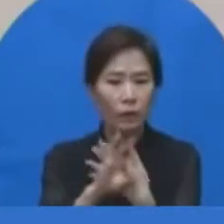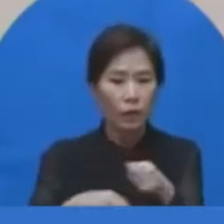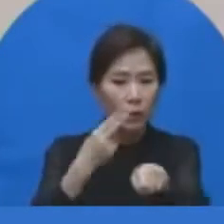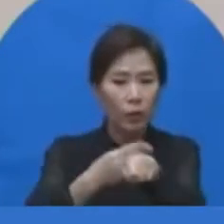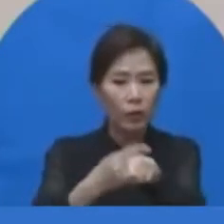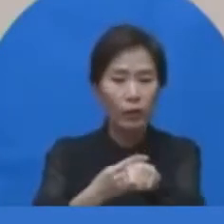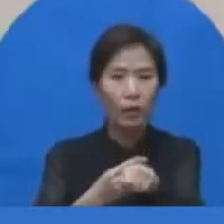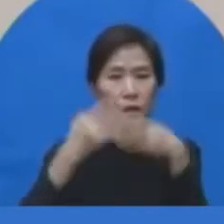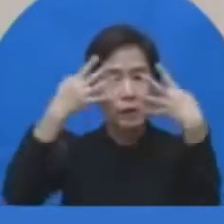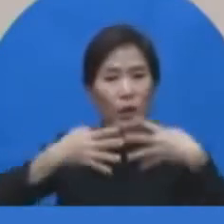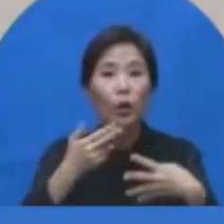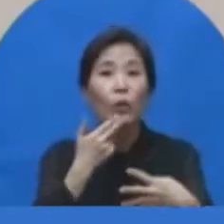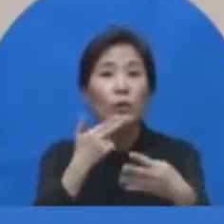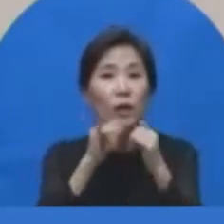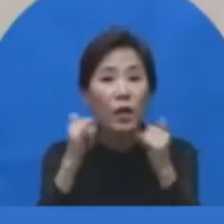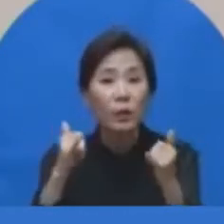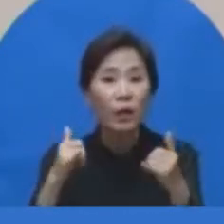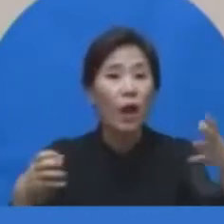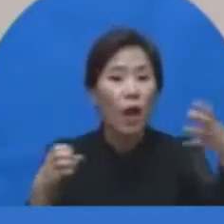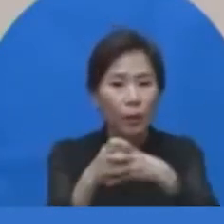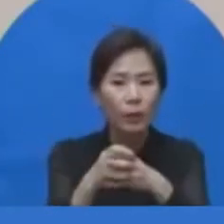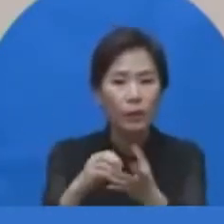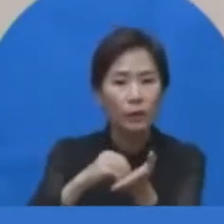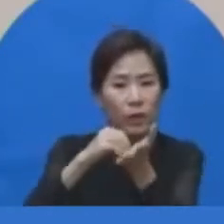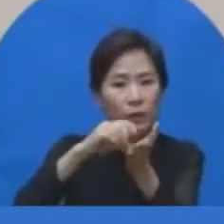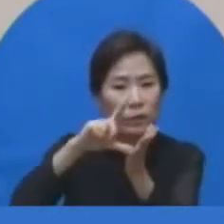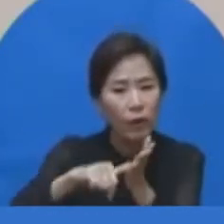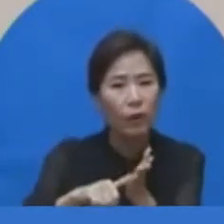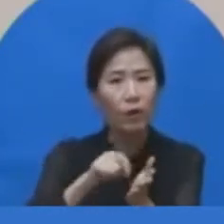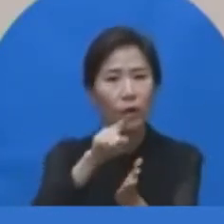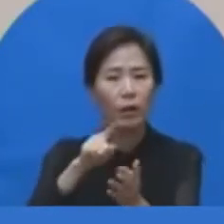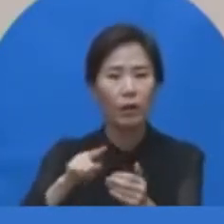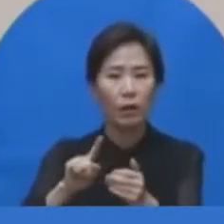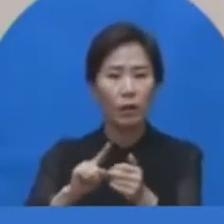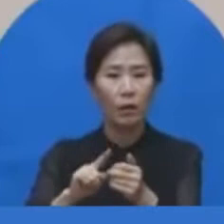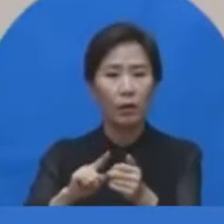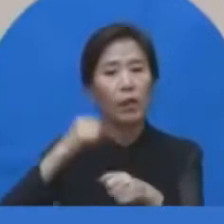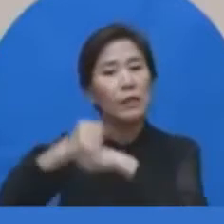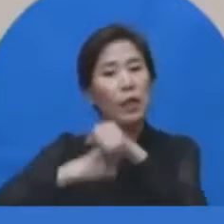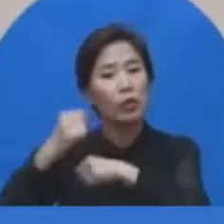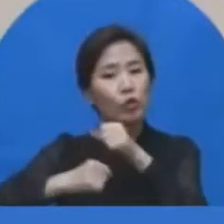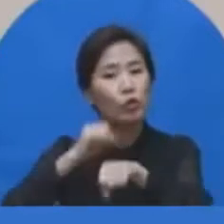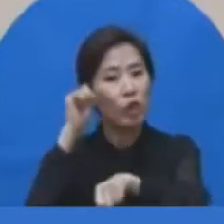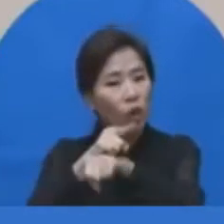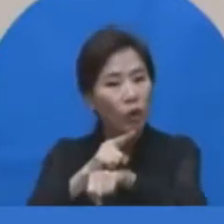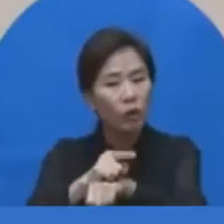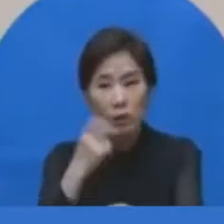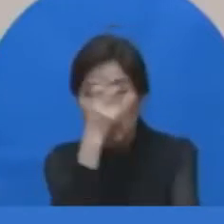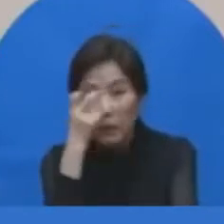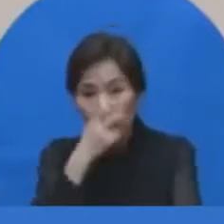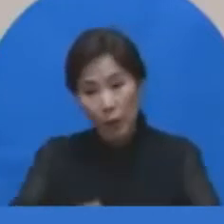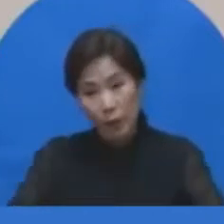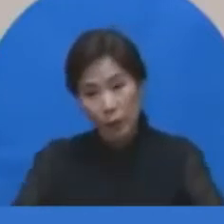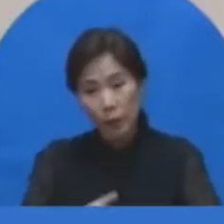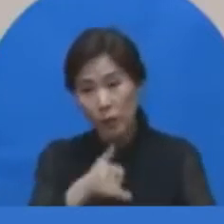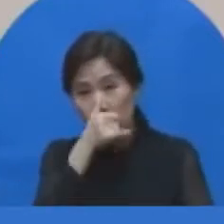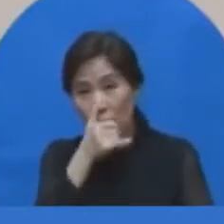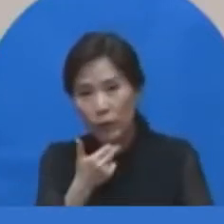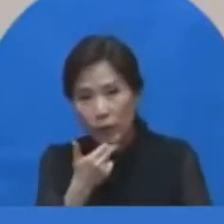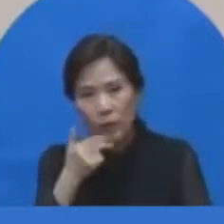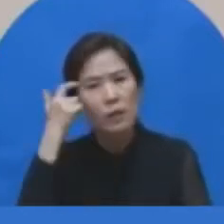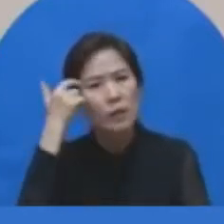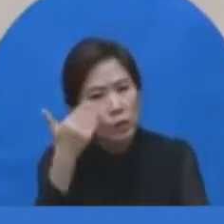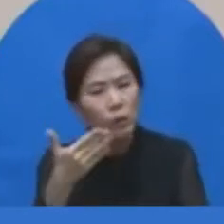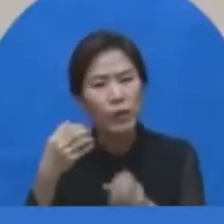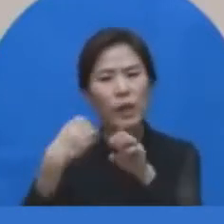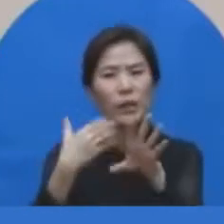경우에도 노동조합법 제2조 제4호 라모과 관련해서 별도의 자주성 심사가 필요한가라고 하는 질문입니다. 이 질문에